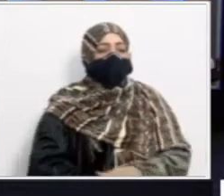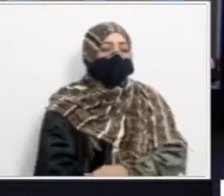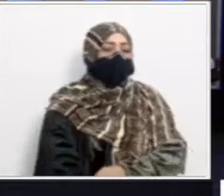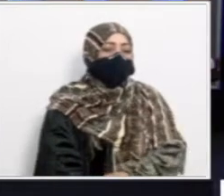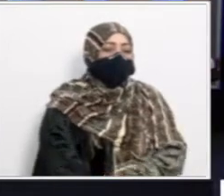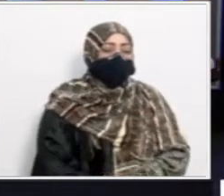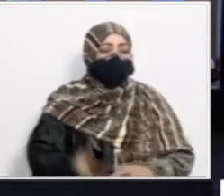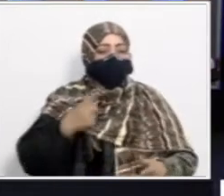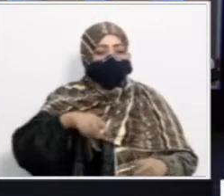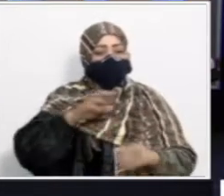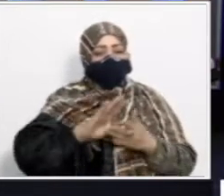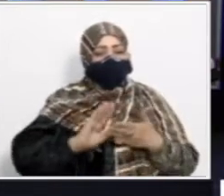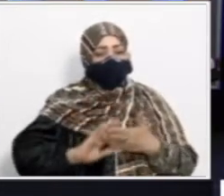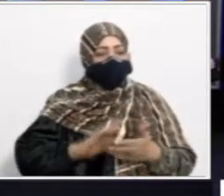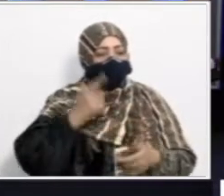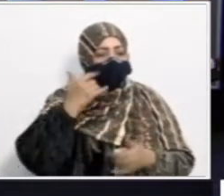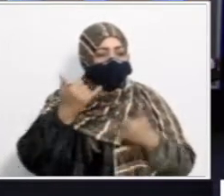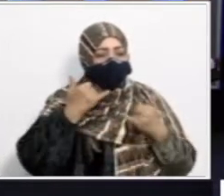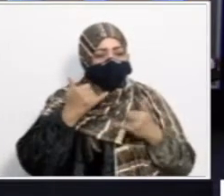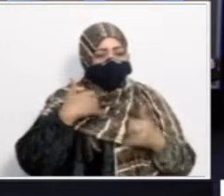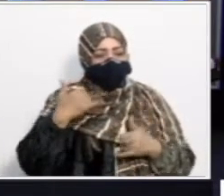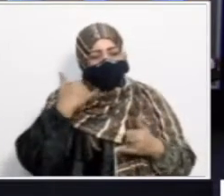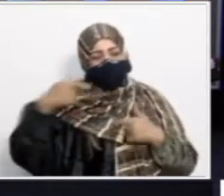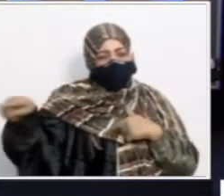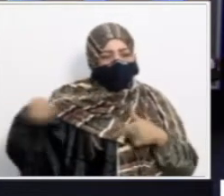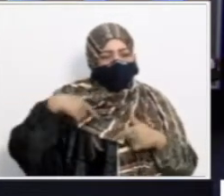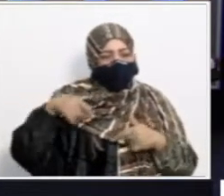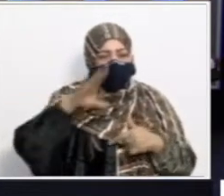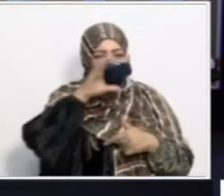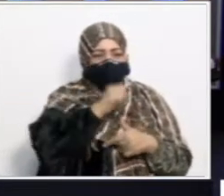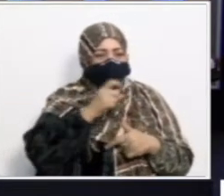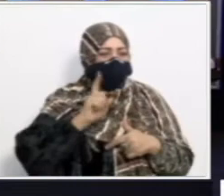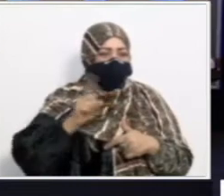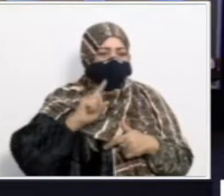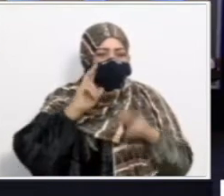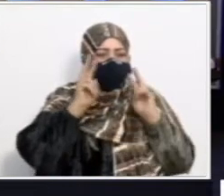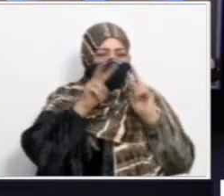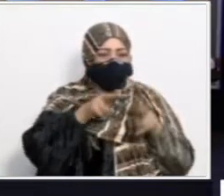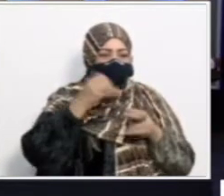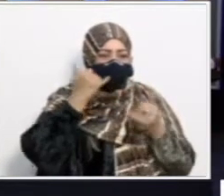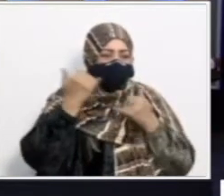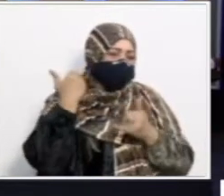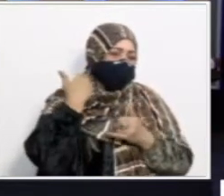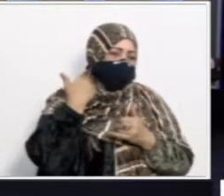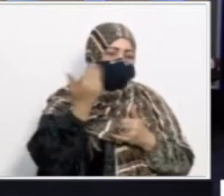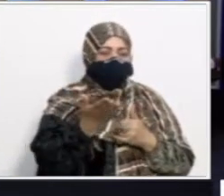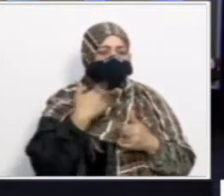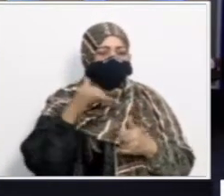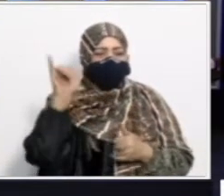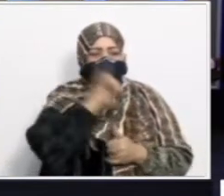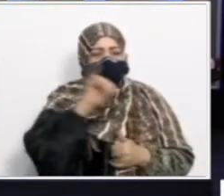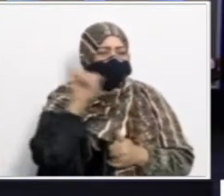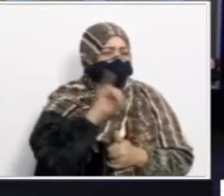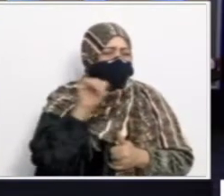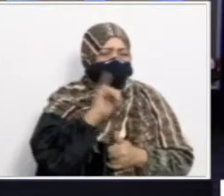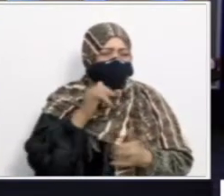كلميني على الرقم هذا بعد البرنامج إن شاء الله. لا ضروري لو سمحت الشيخ ضروري من فترة. بإذن الله إن شاء الله. شكرا